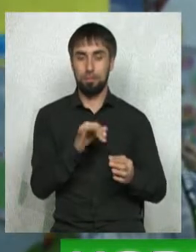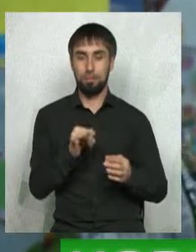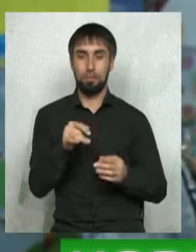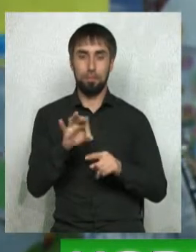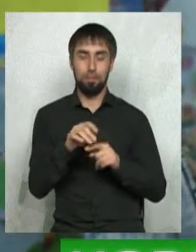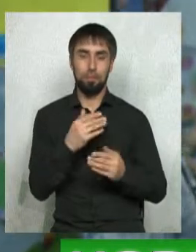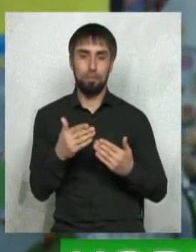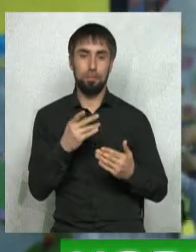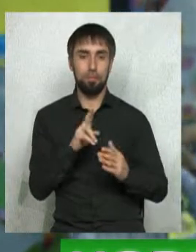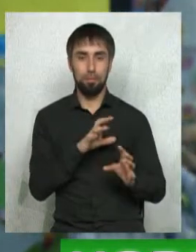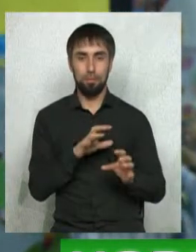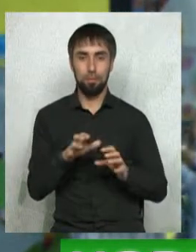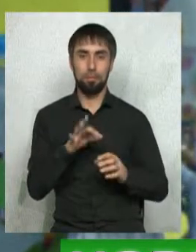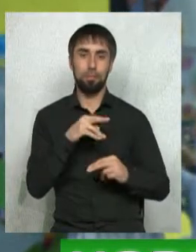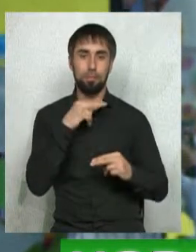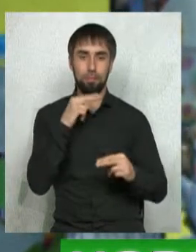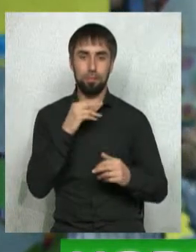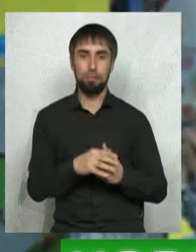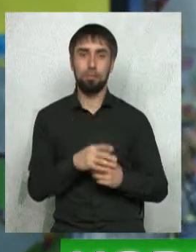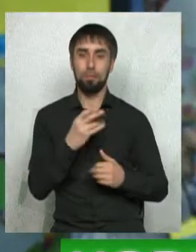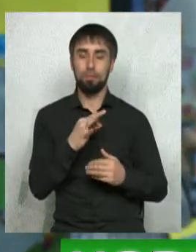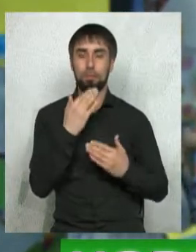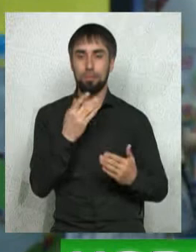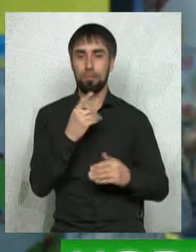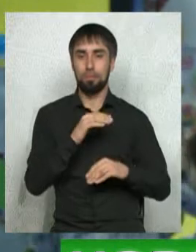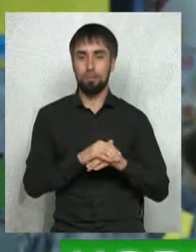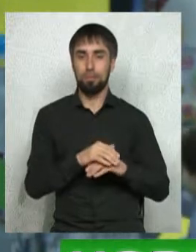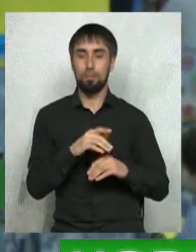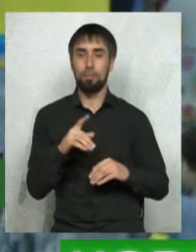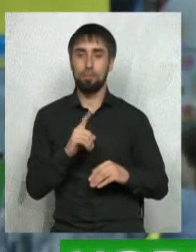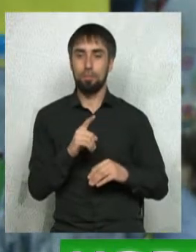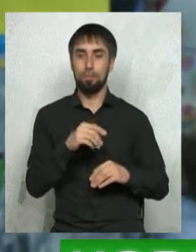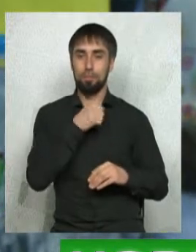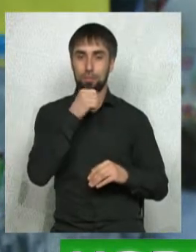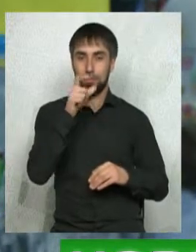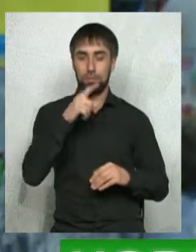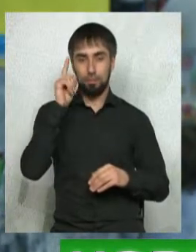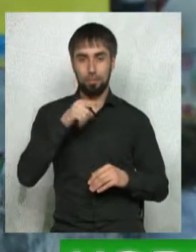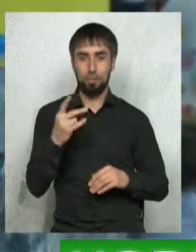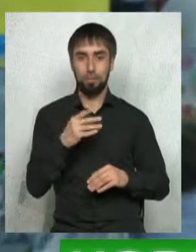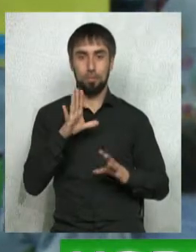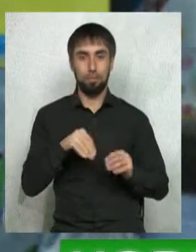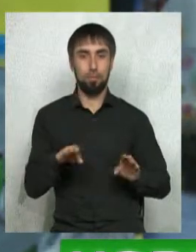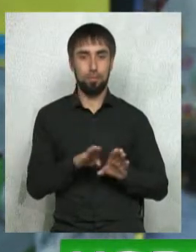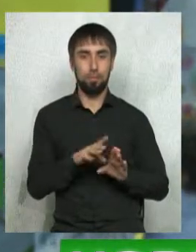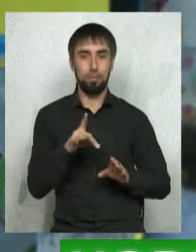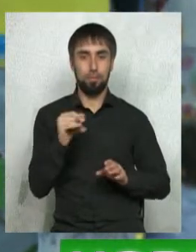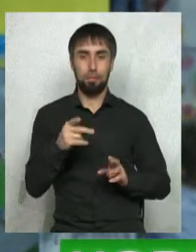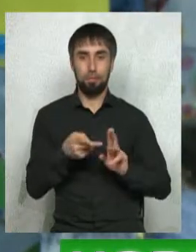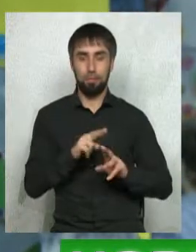заботе, по вниманию. Единственное, один фактор, человек уже взрослый человек должен учитывать то, что все-таки раз